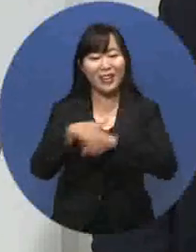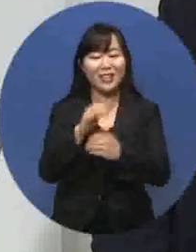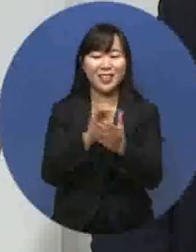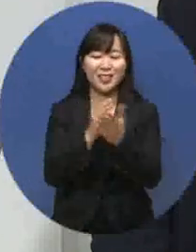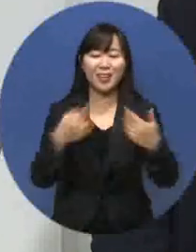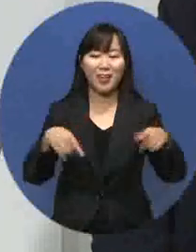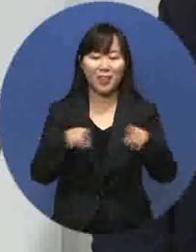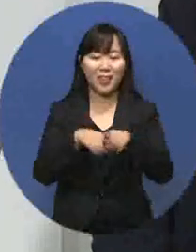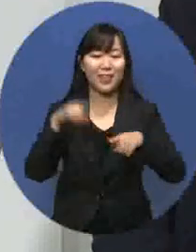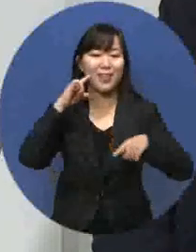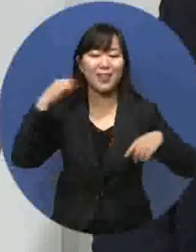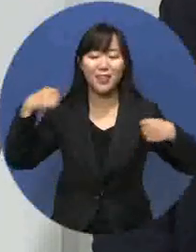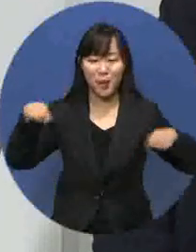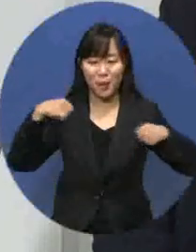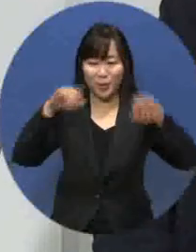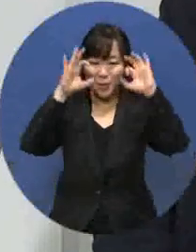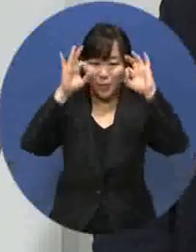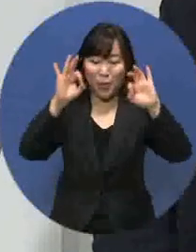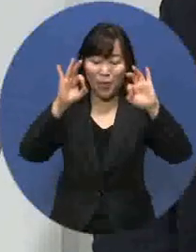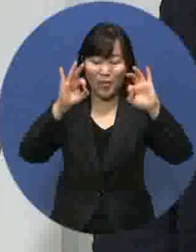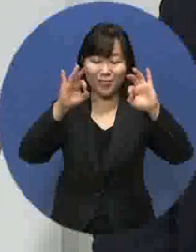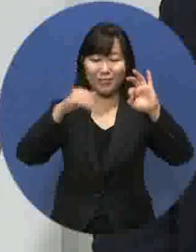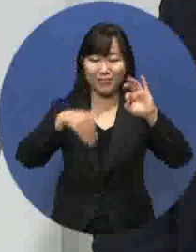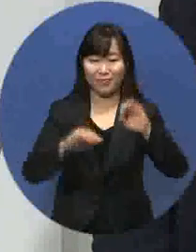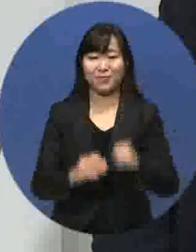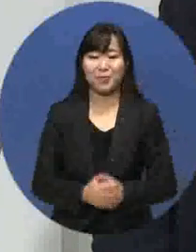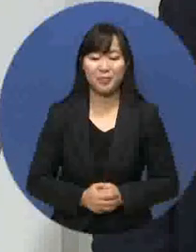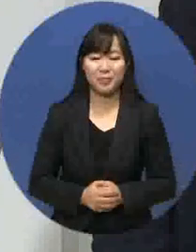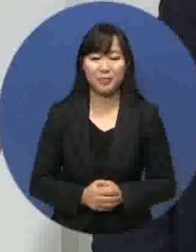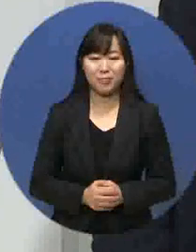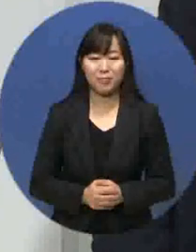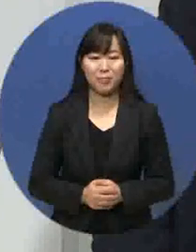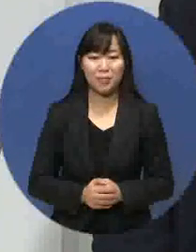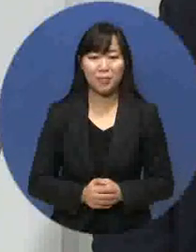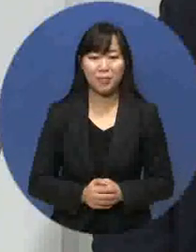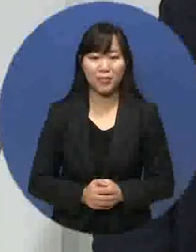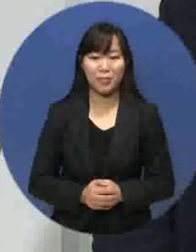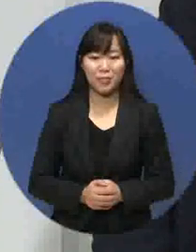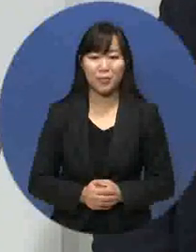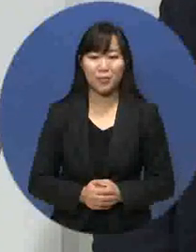같이 연극을 보러 갔어요. 연극을 보러 갔는데.